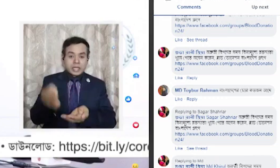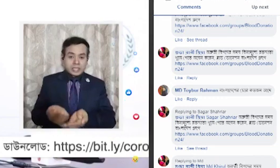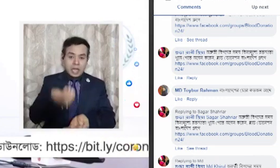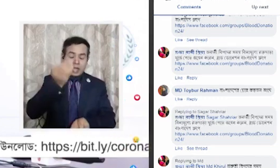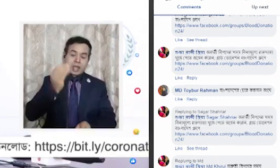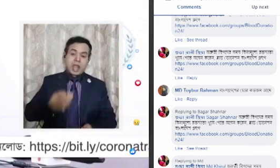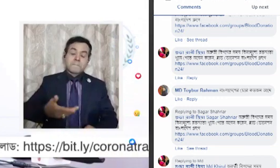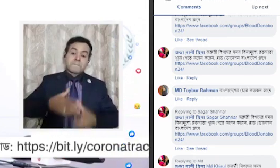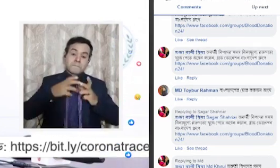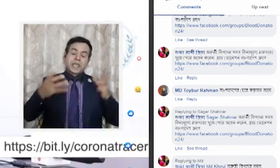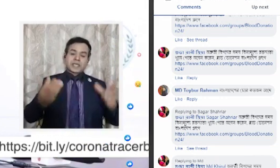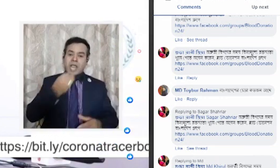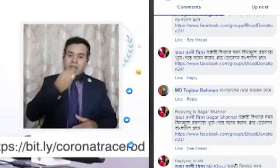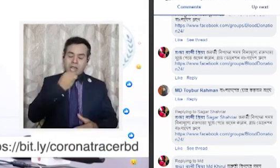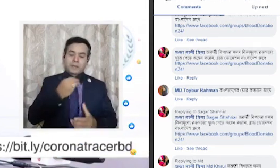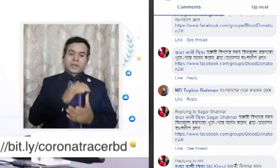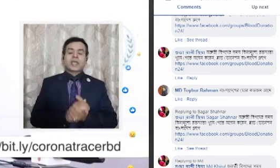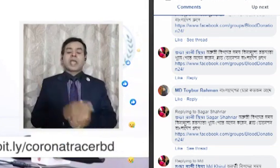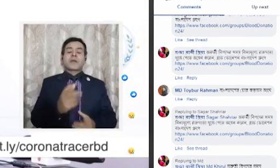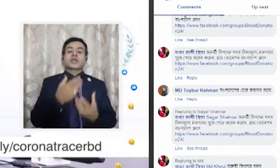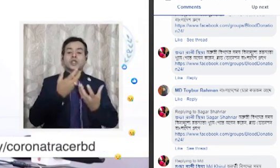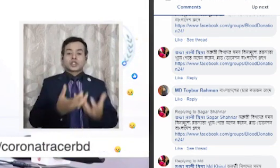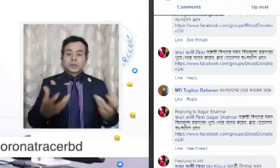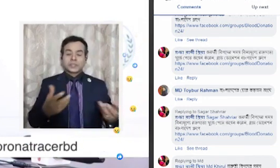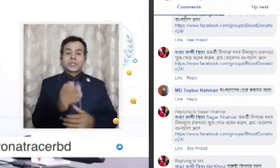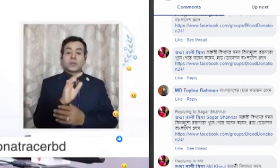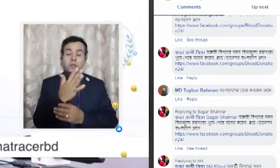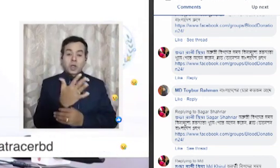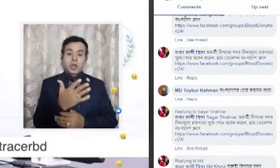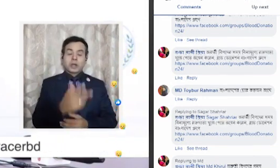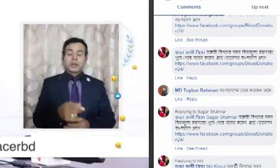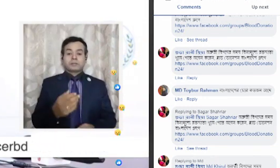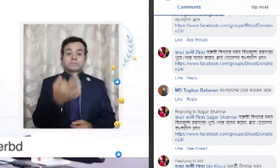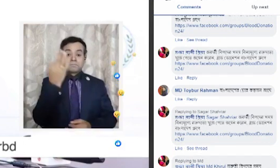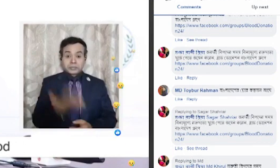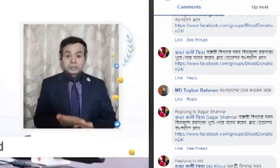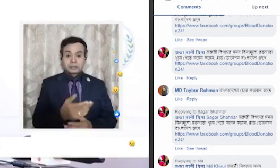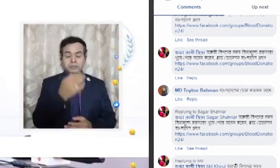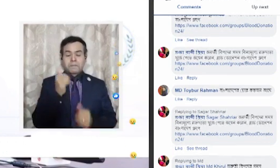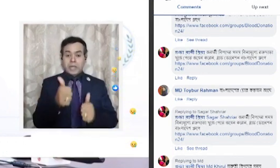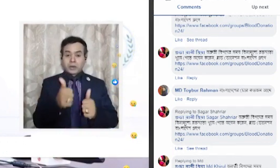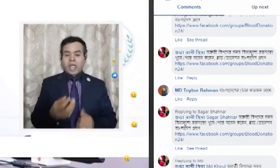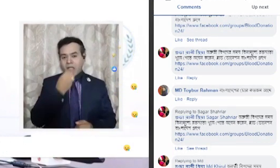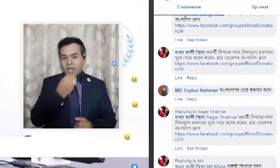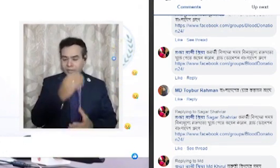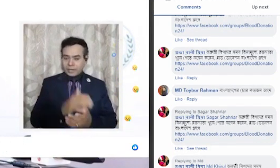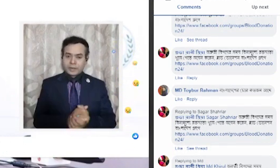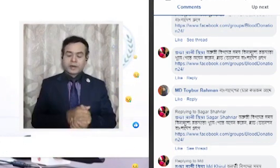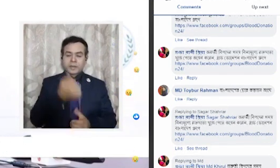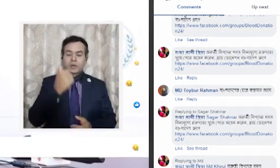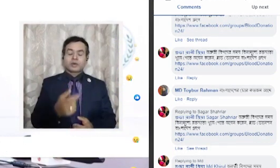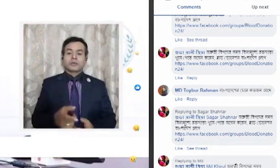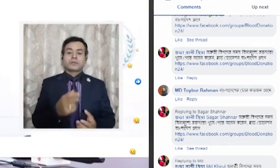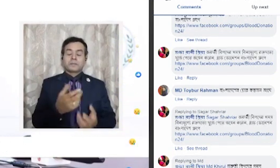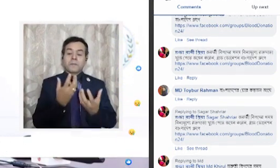যেগুলো যাদের পক্ষে এনিমেল বা পশুর আমিষ নেওয়া সম্ভব হয় না তারা সবজি থেকেও আমিষ গ্রহণ করতে